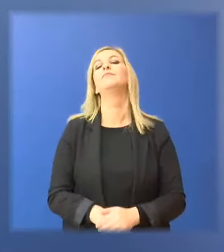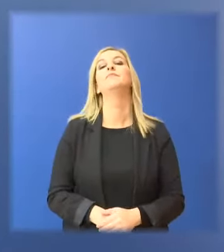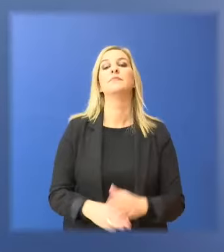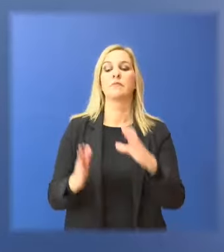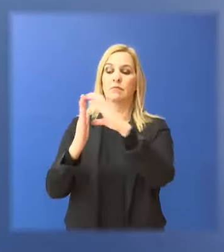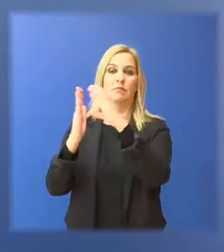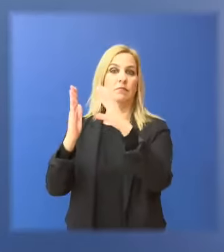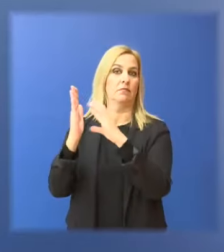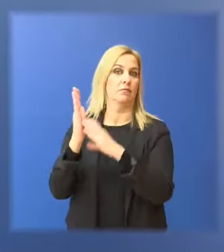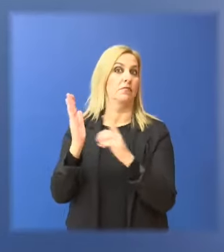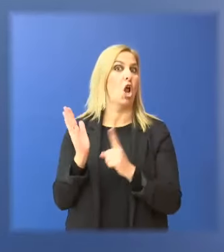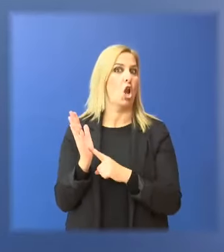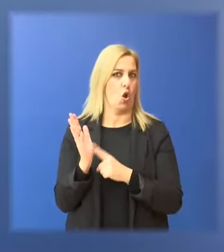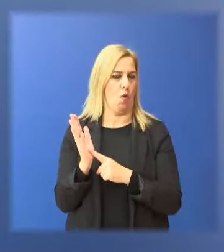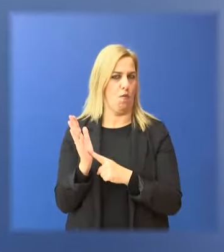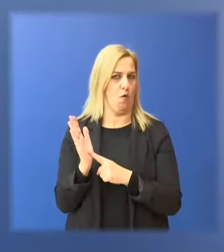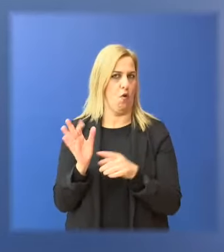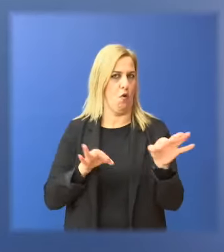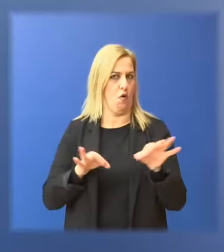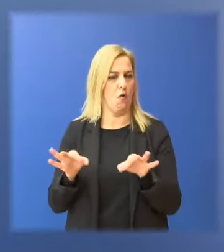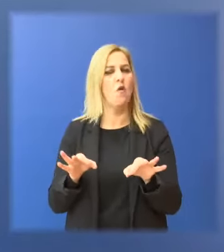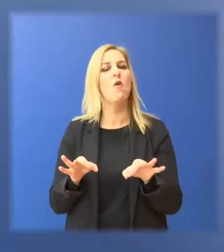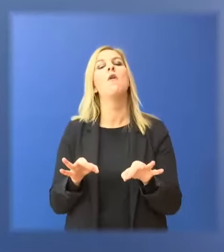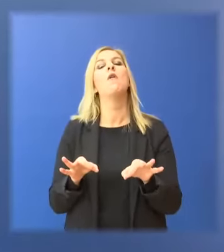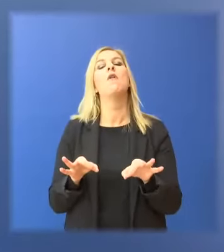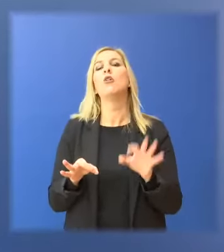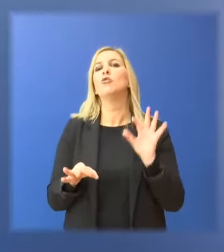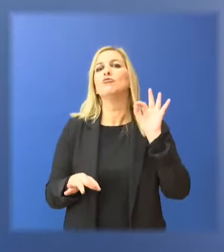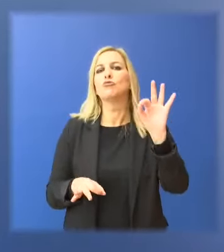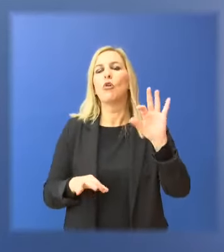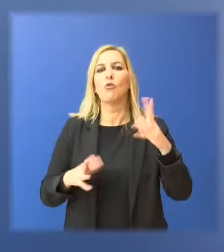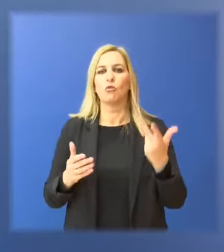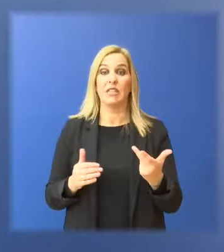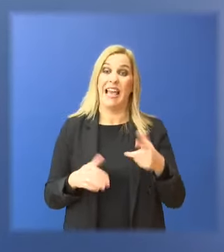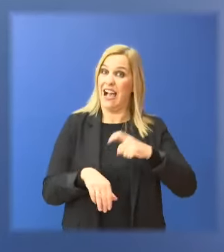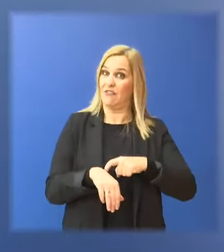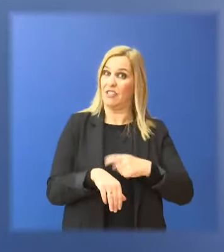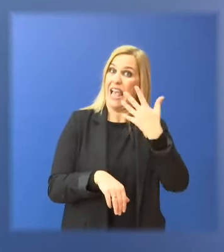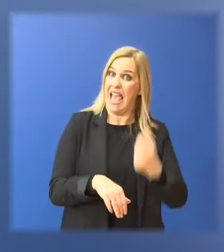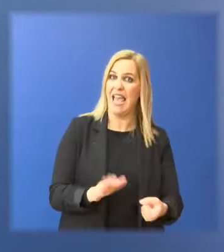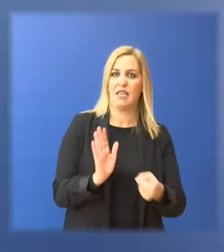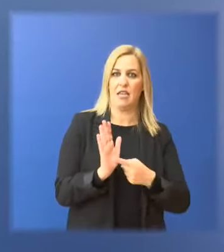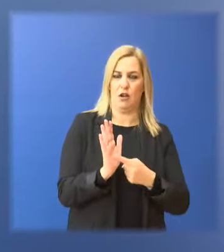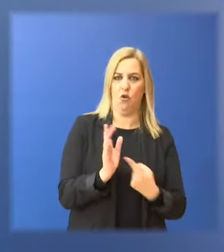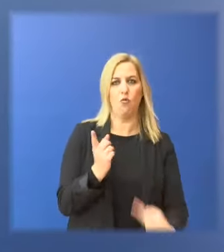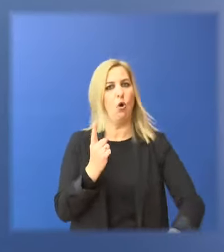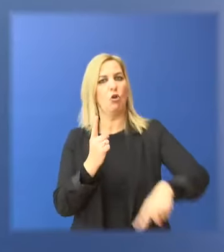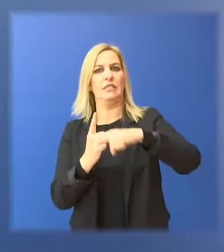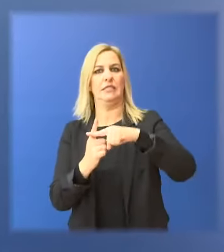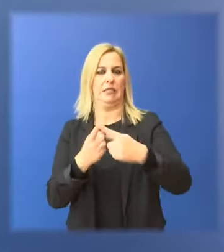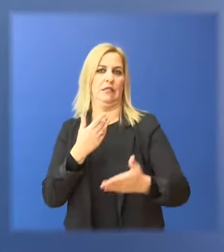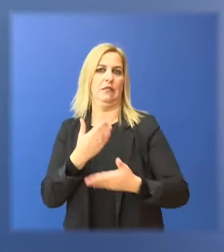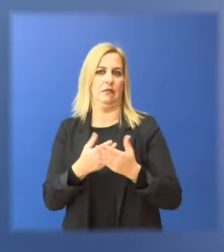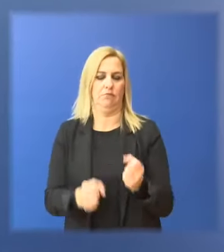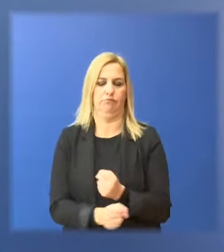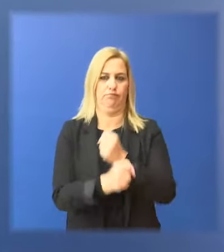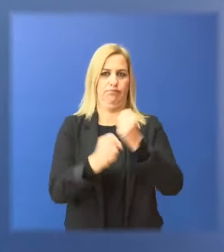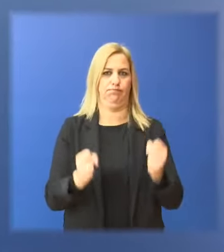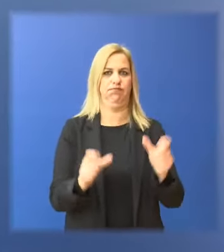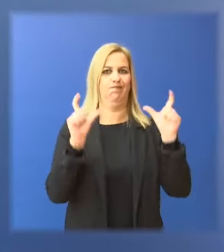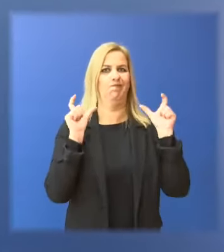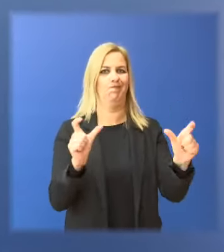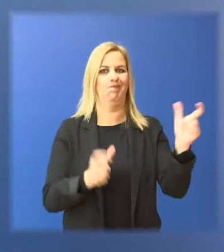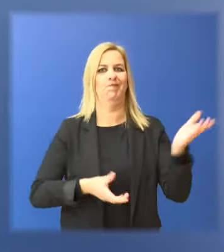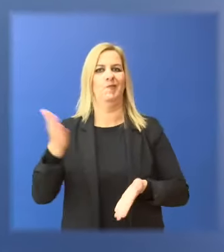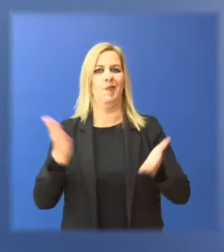του, υποδιαβούλευση νομοσχεδίου, έρχονται να ενισχύσουν και να συμπληρώσουν το υφιστάμενο νομοθετικό πλαίσιο, εξασφαλίζοντας την ουσιαστική και